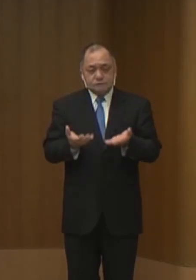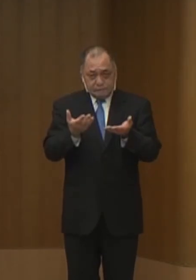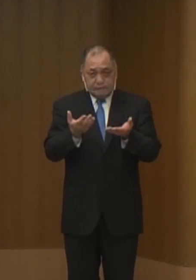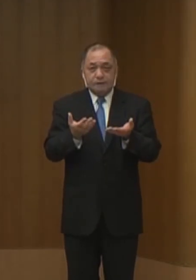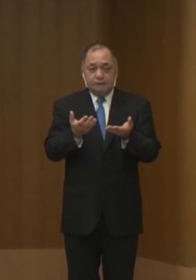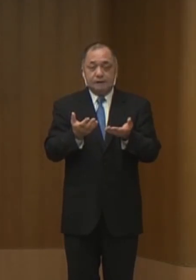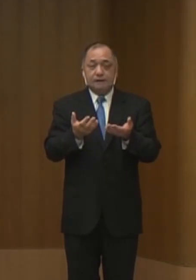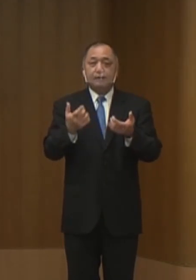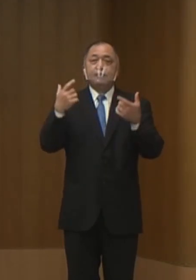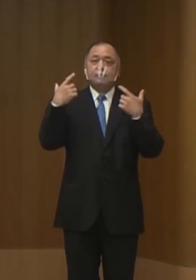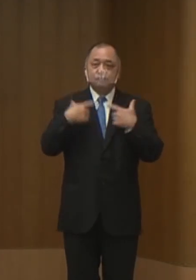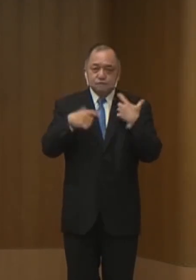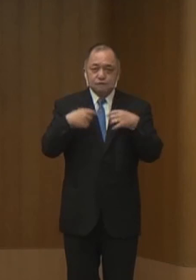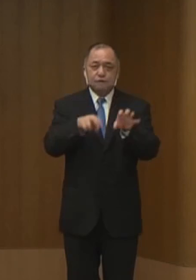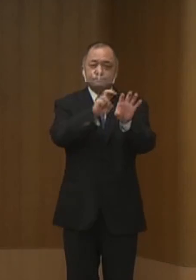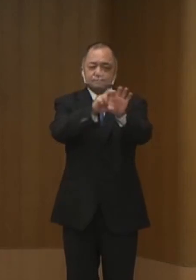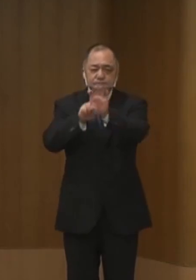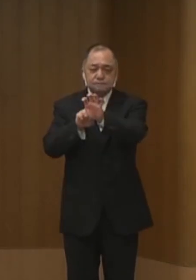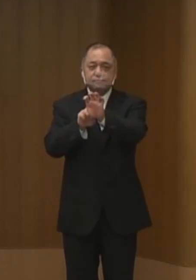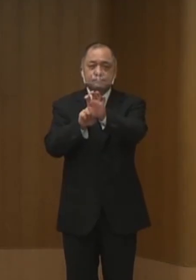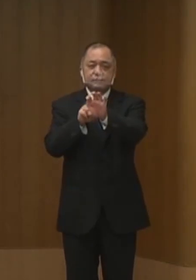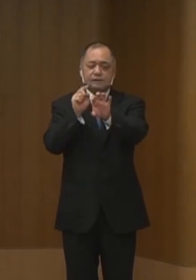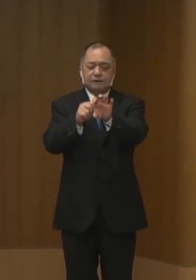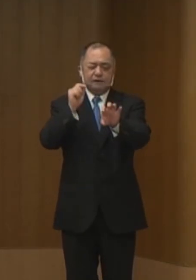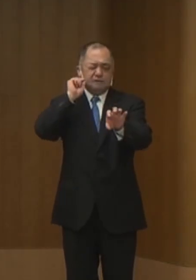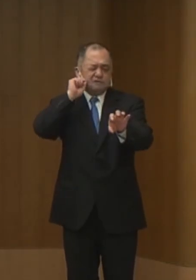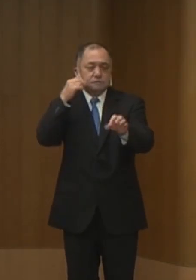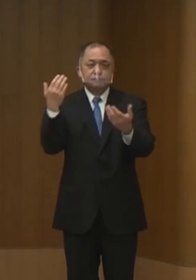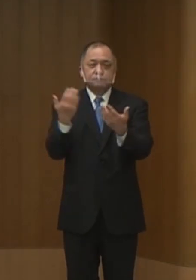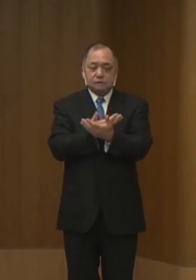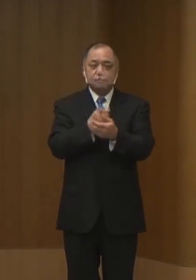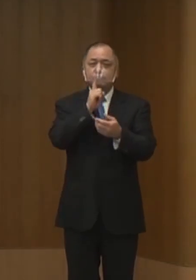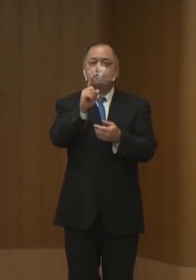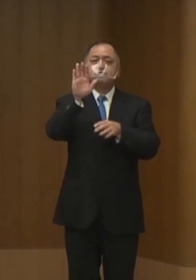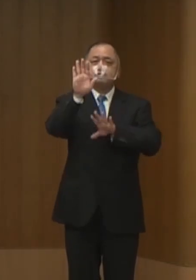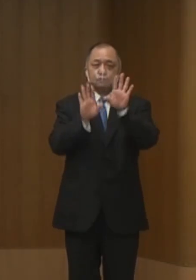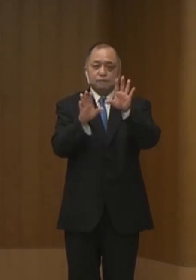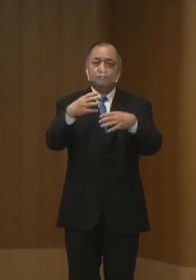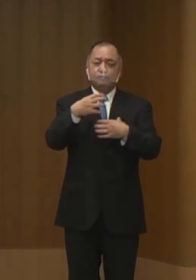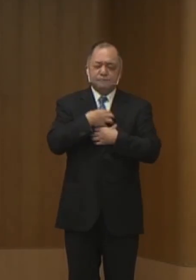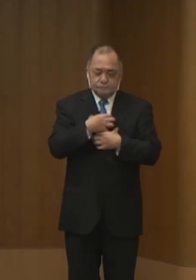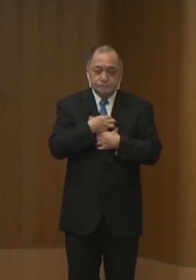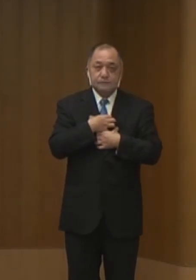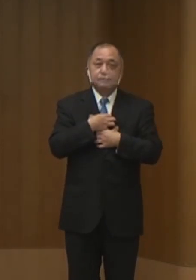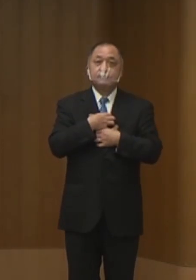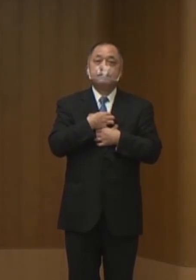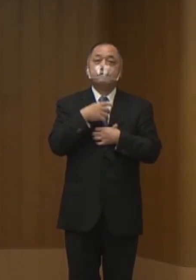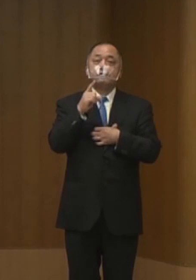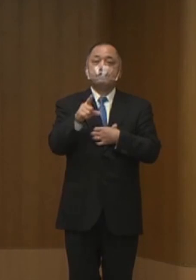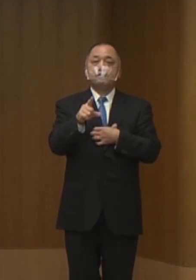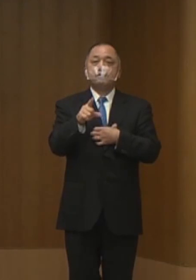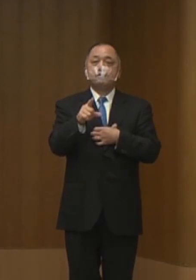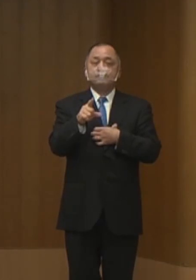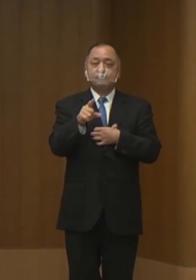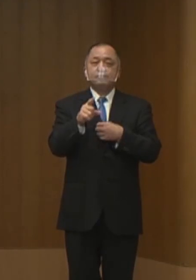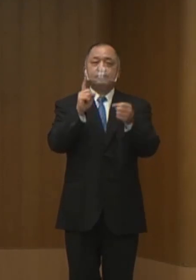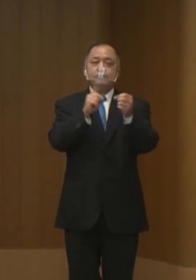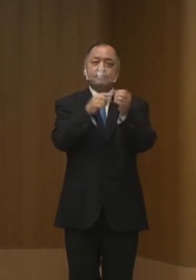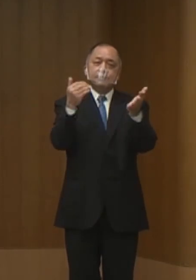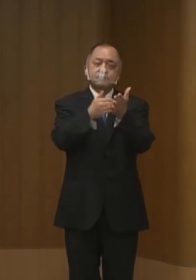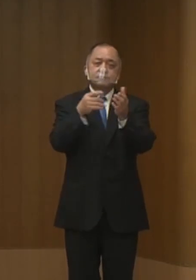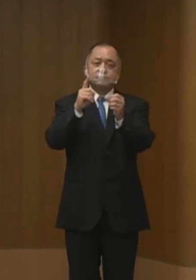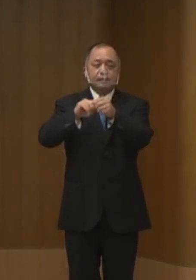の医療提供が難しくなるという状況、そういった状況を迎える年末年始、